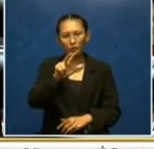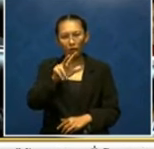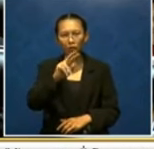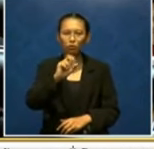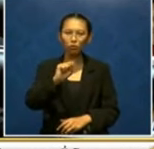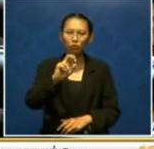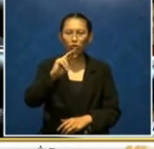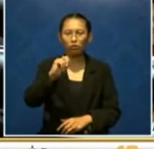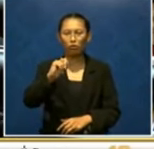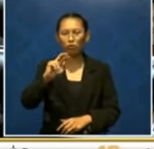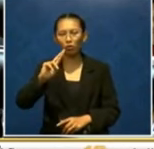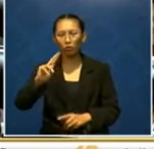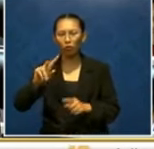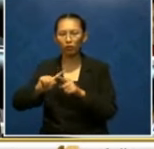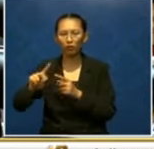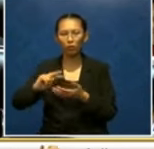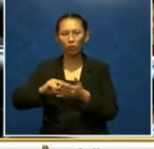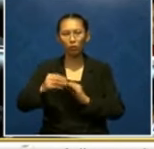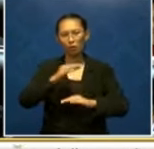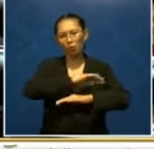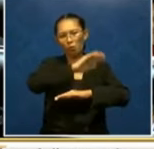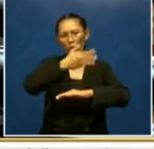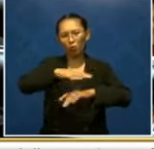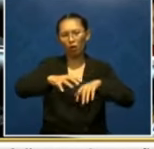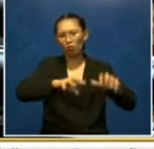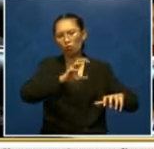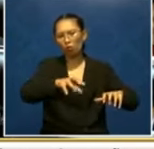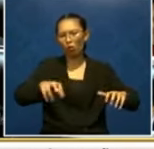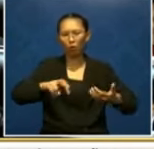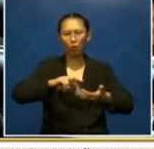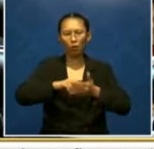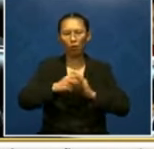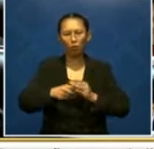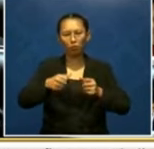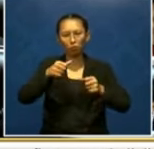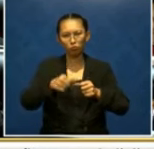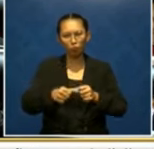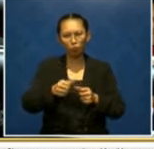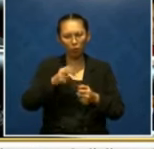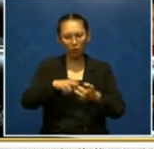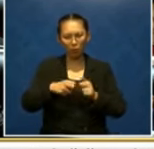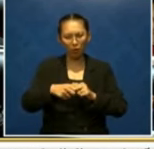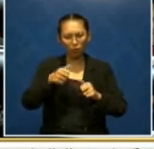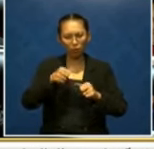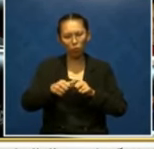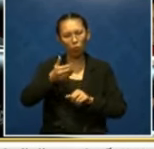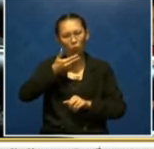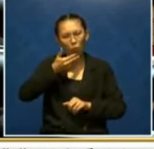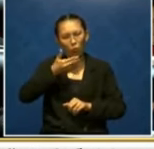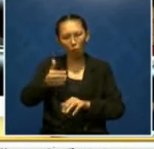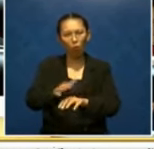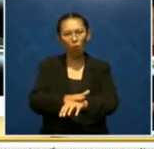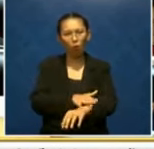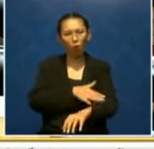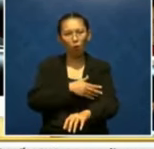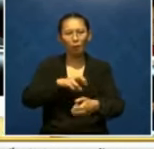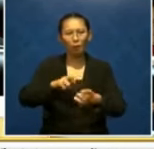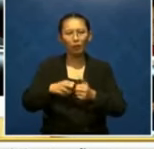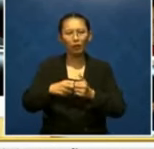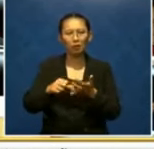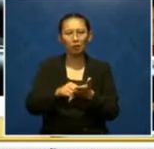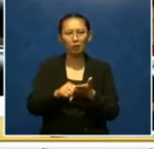ที่ดินภูเขาและเกาะต่างๆเป็นปัญหาที่อยู่คู่กับคนไทยมาอย่างช้านานค่ะซึ่งการแก้ไขปัญหาก็ทำได้ล่าช้าไม่ทัน